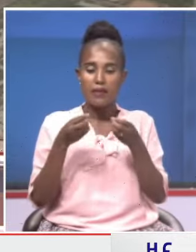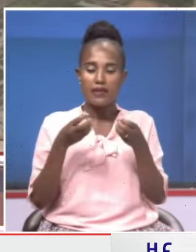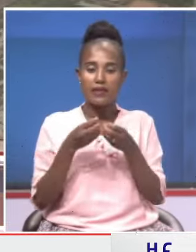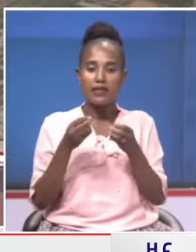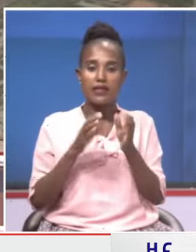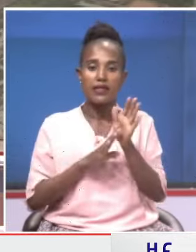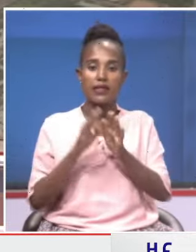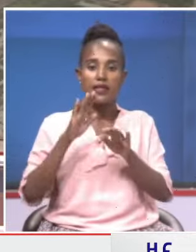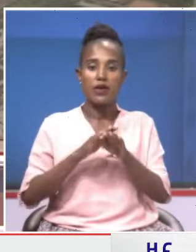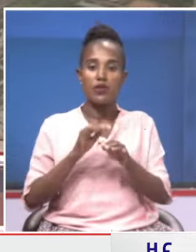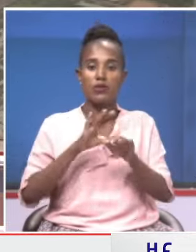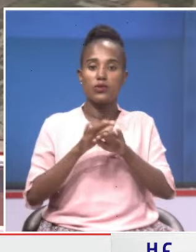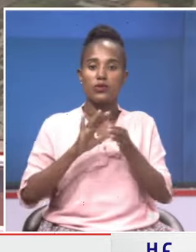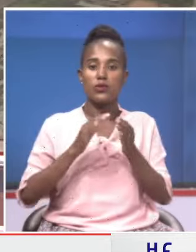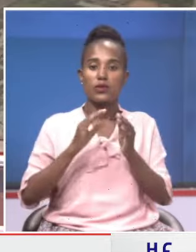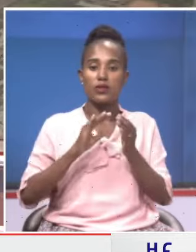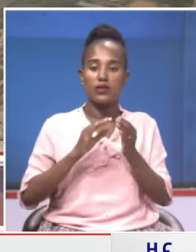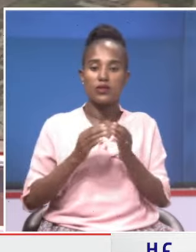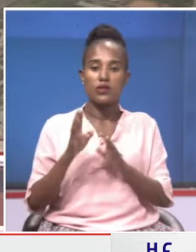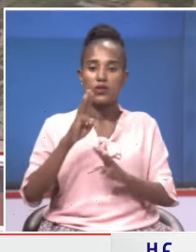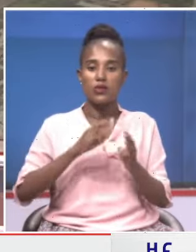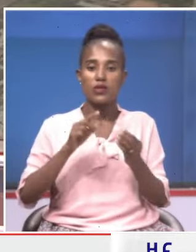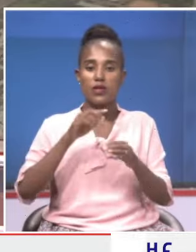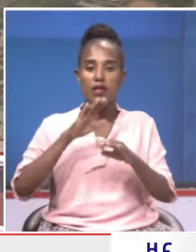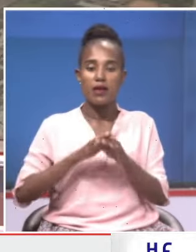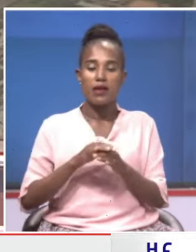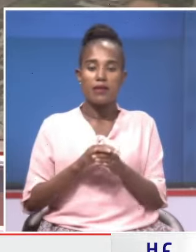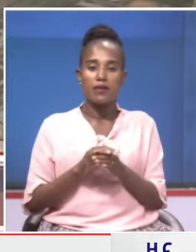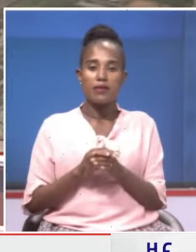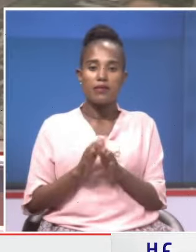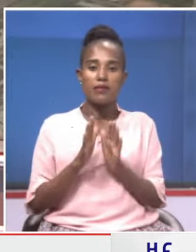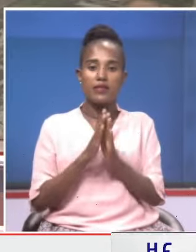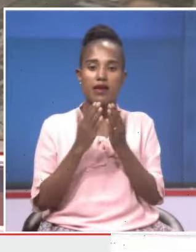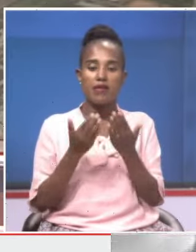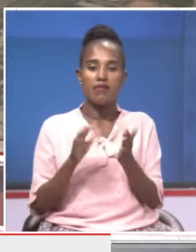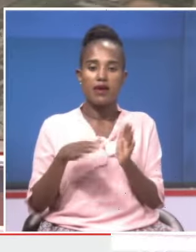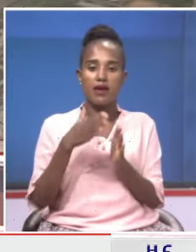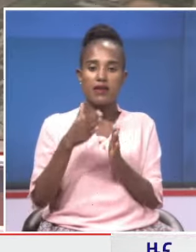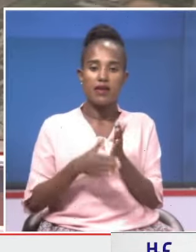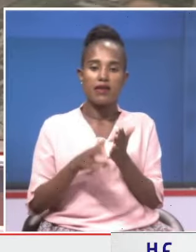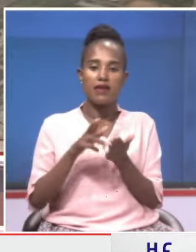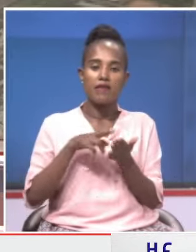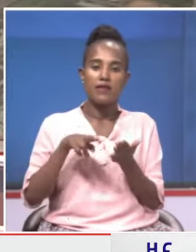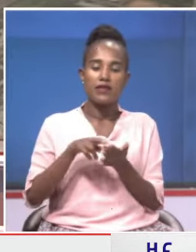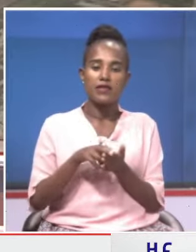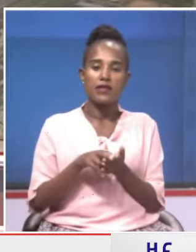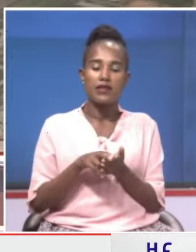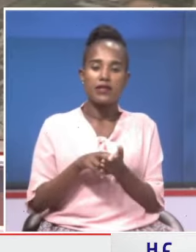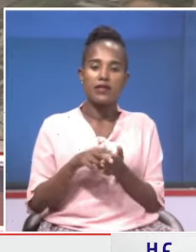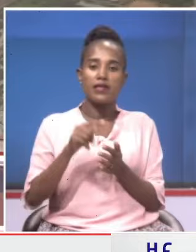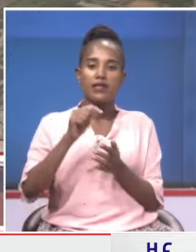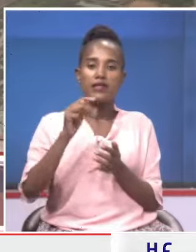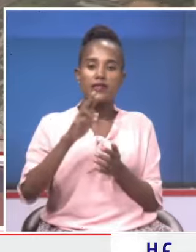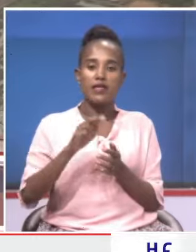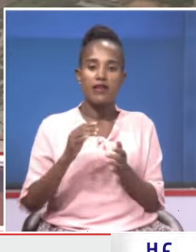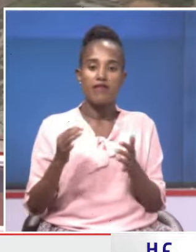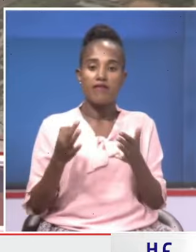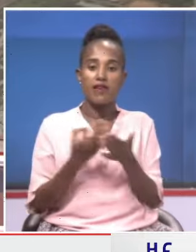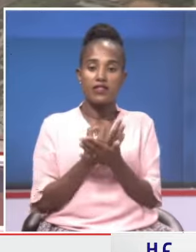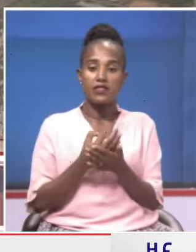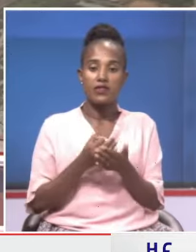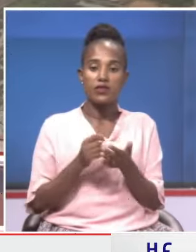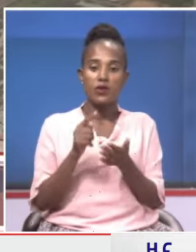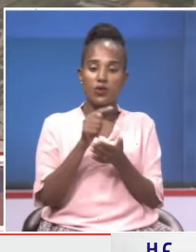እድገት ላይ ያሉ ምቹ ሁኔታዎችና ተግዳሮቶች ዙሪያ የሚያጠነጥን መጽሐፍ በባህር ዳር ዩኒቨርሲቲ ቴክስታይልና ፋሽን ቴክኖሎጂ